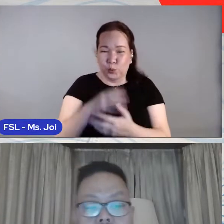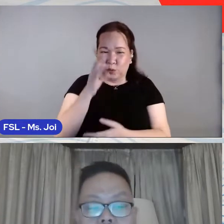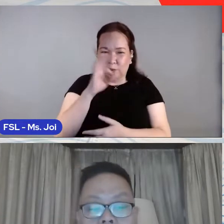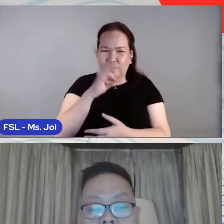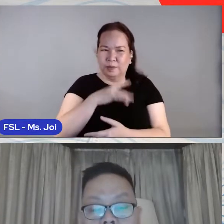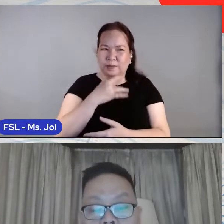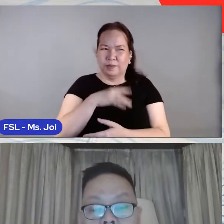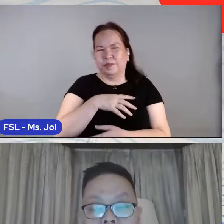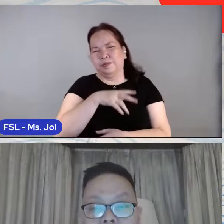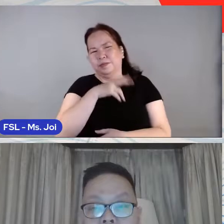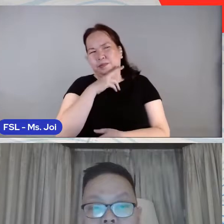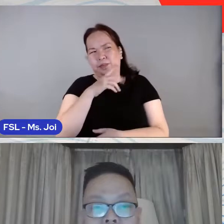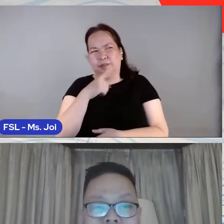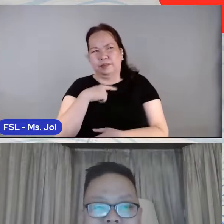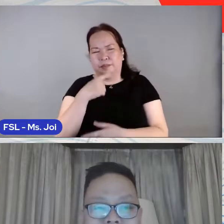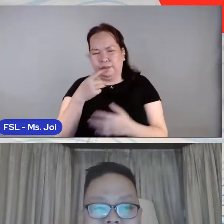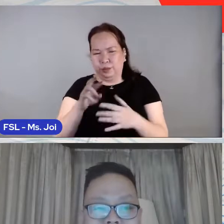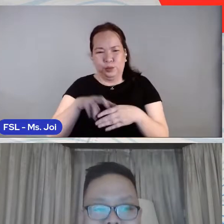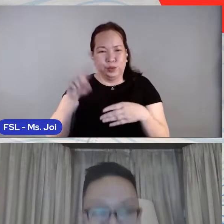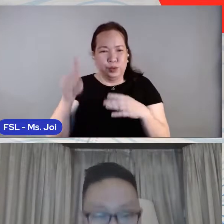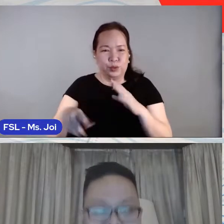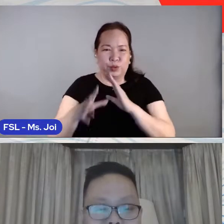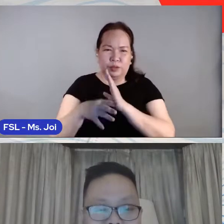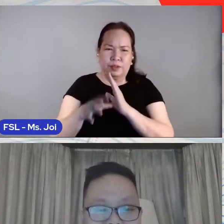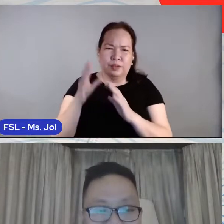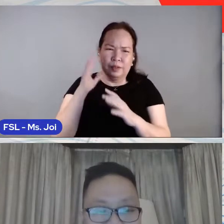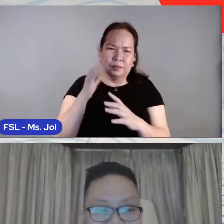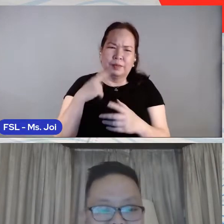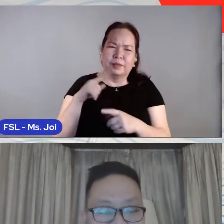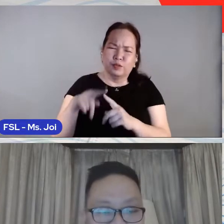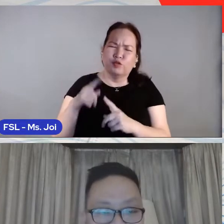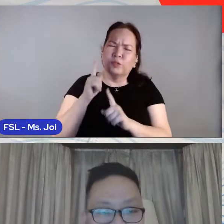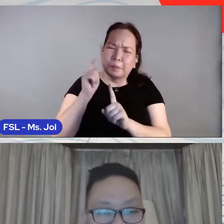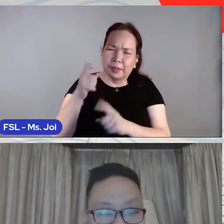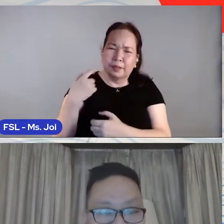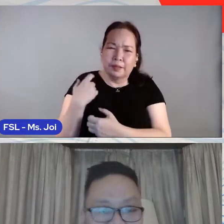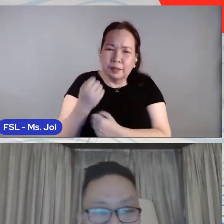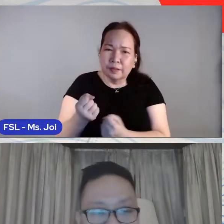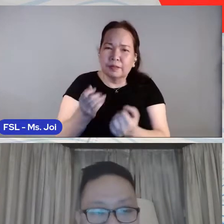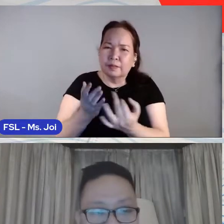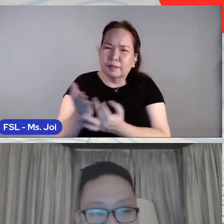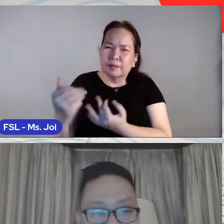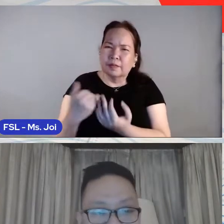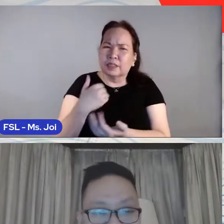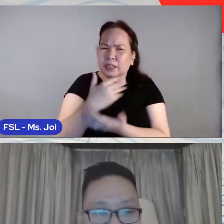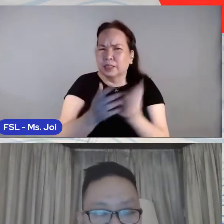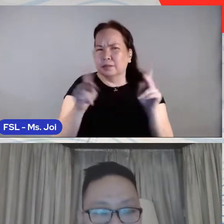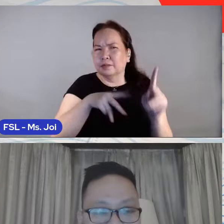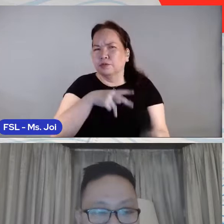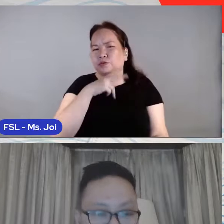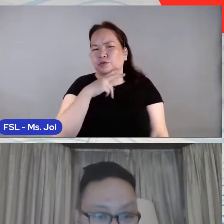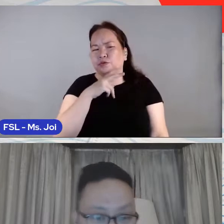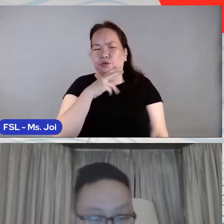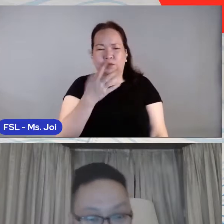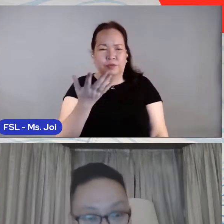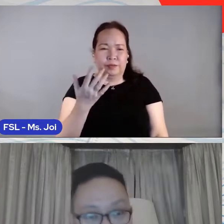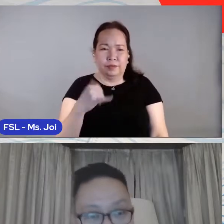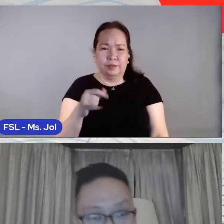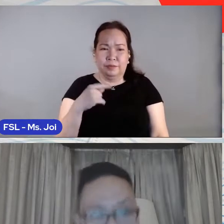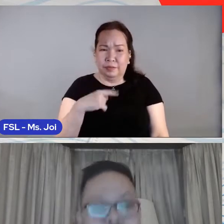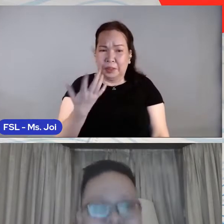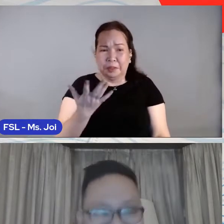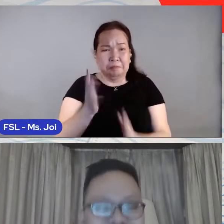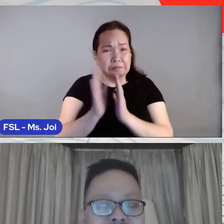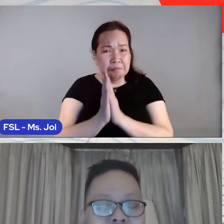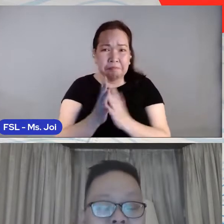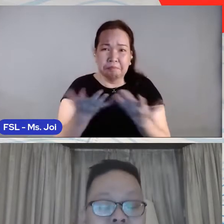the concluded elections? I know we've been talking about confidence building and transparency, pero I guess a plea to